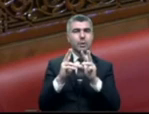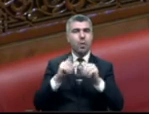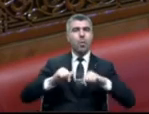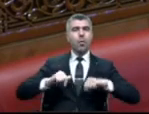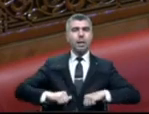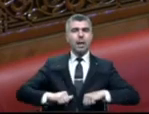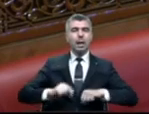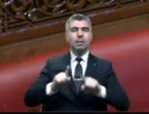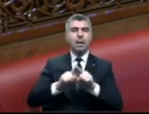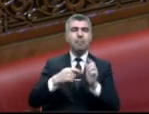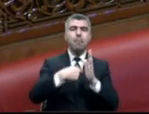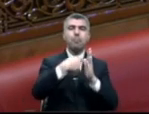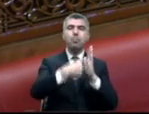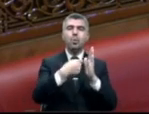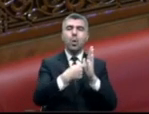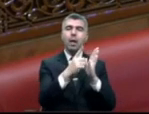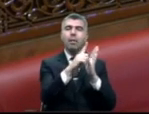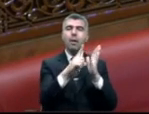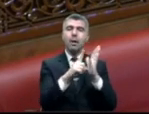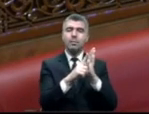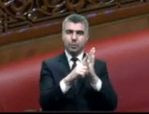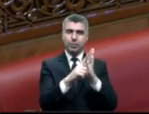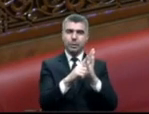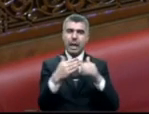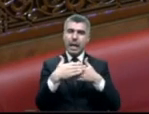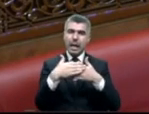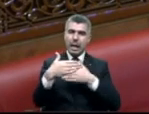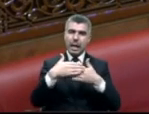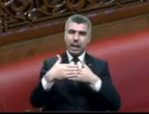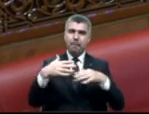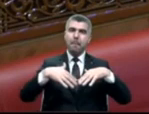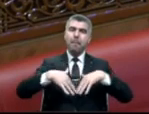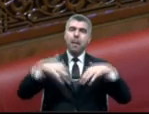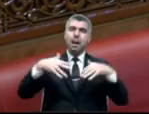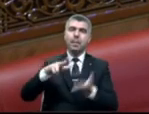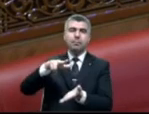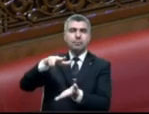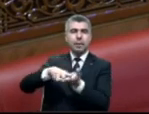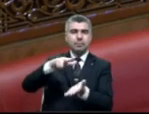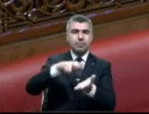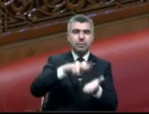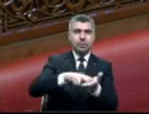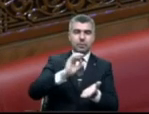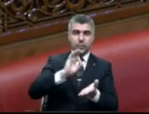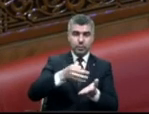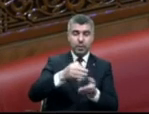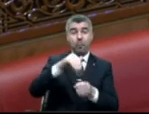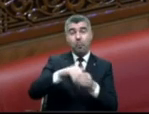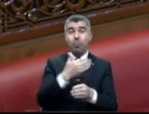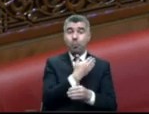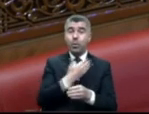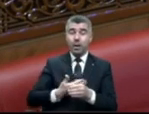جديدة شملت مشاريع قوانين قيد المصادقة في المؤسسات التشريعية، غنذكر والتي نأمل من مجلسكم